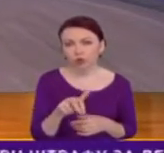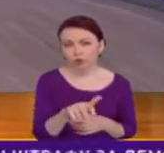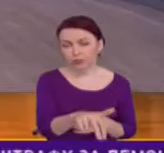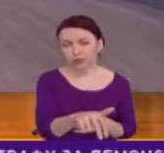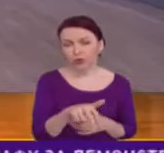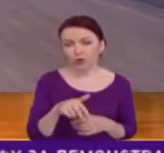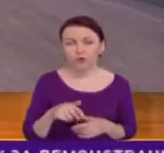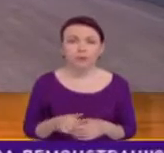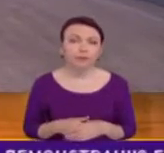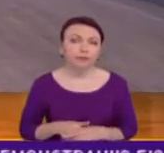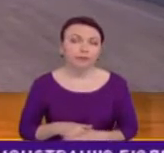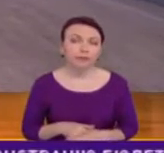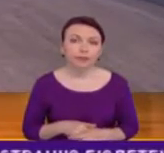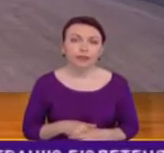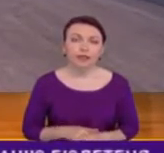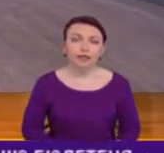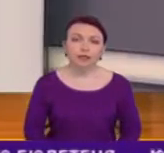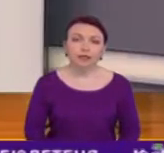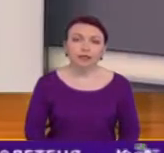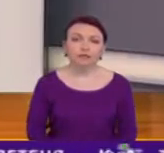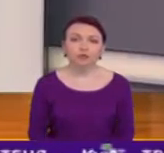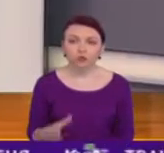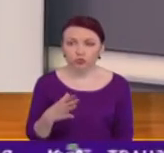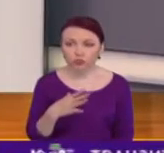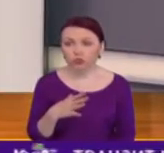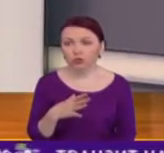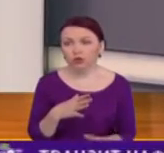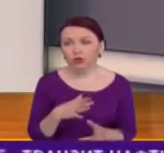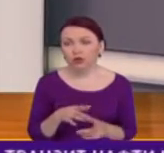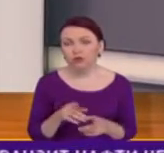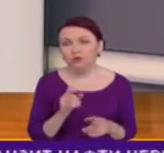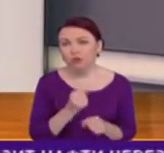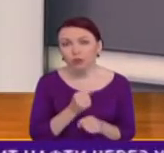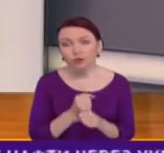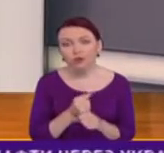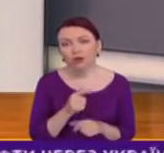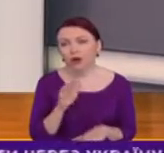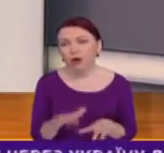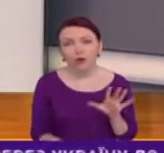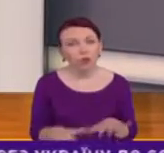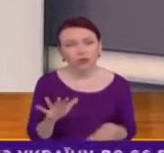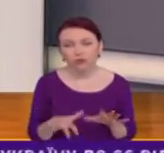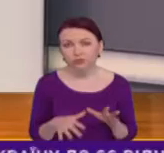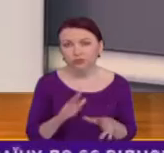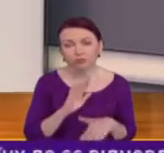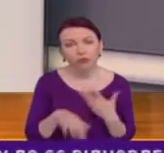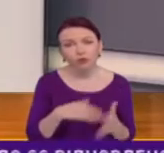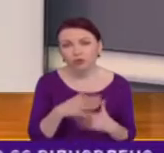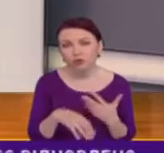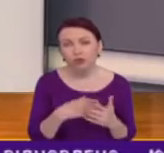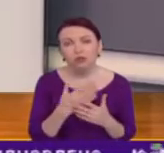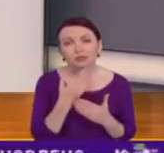бо воно ж було заведено настільки хаотично, все, що зроблено за останні роки, це